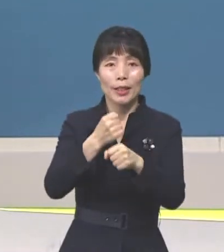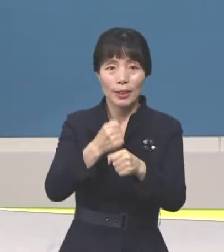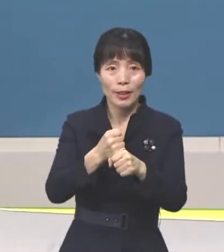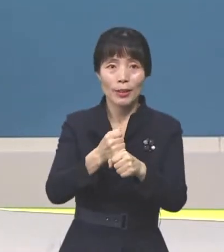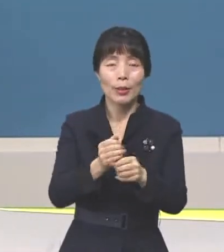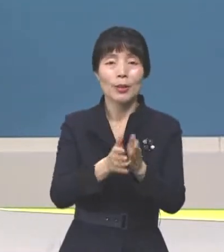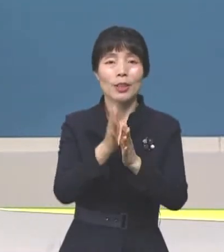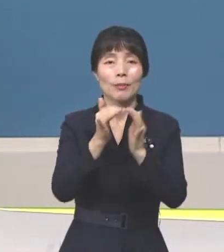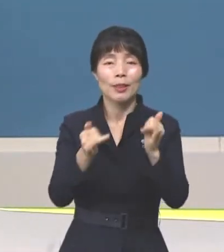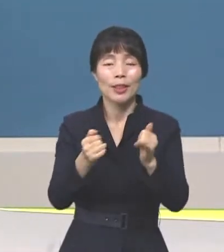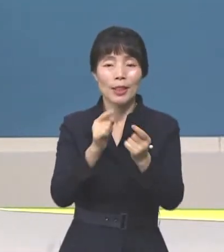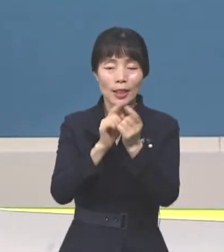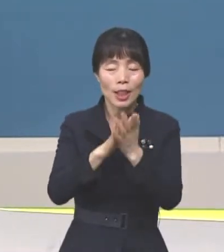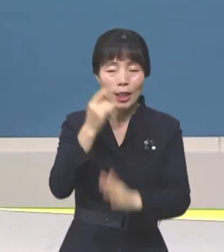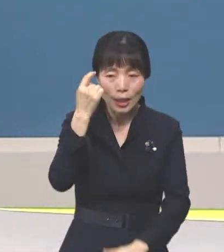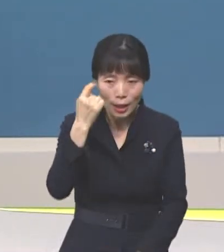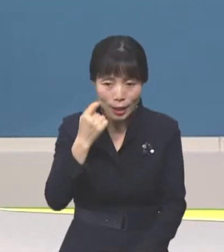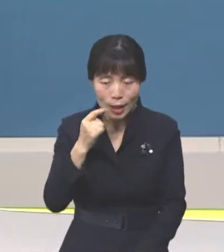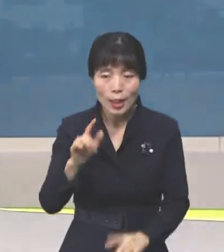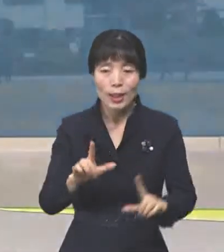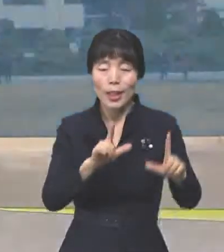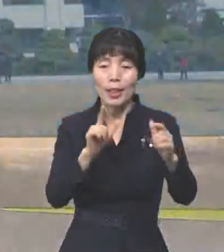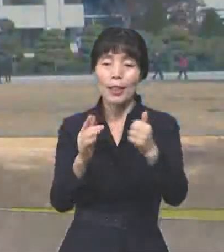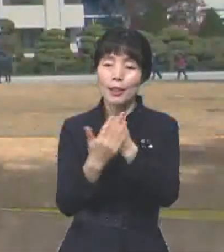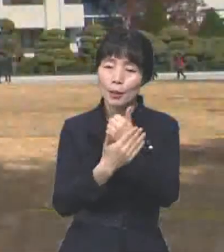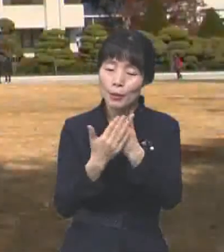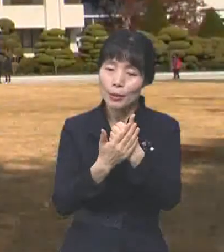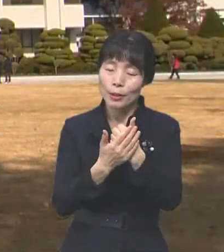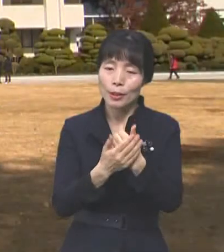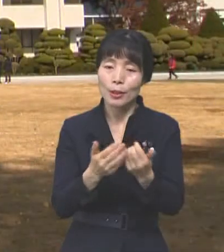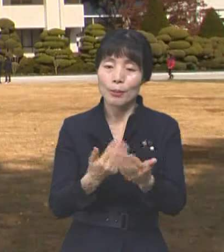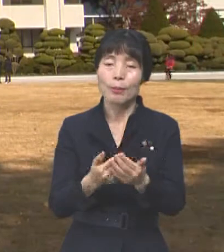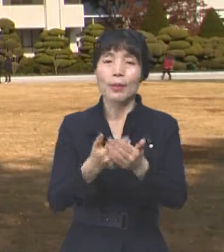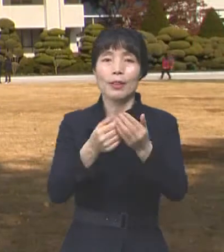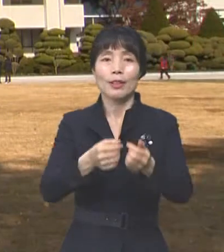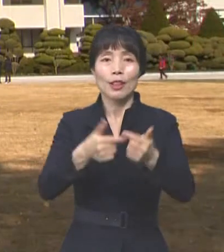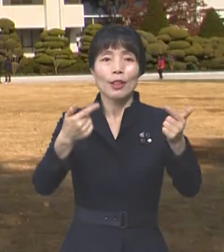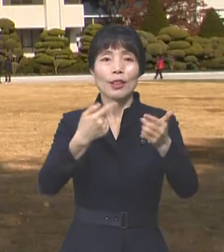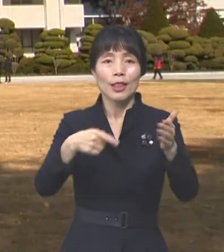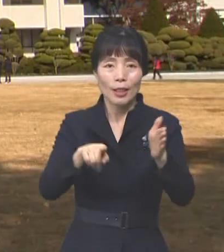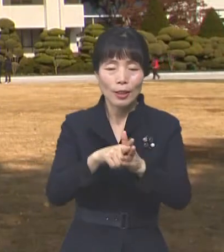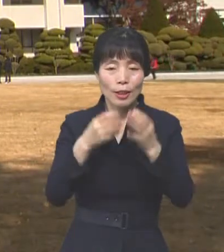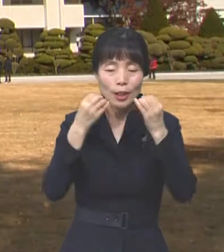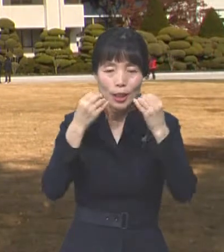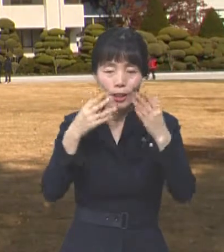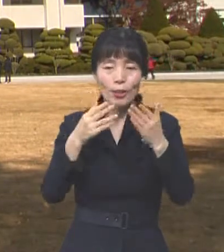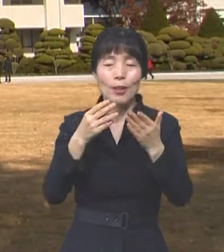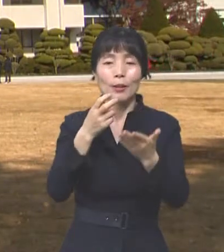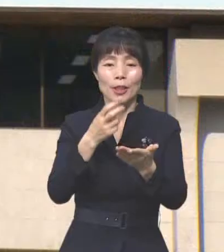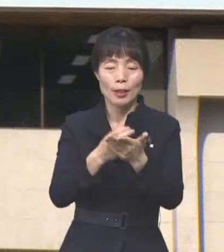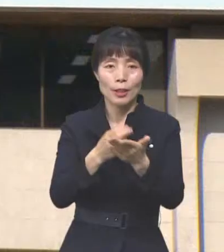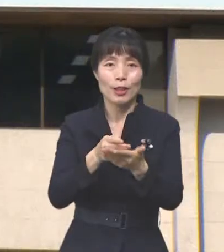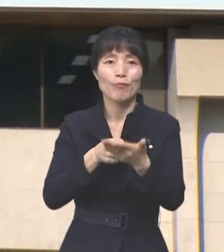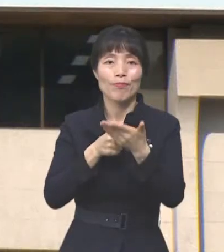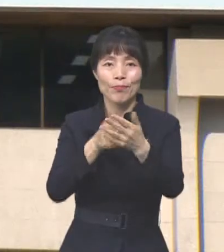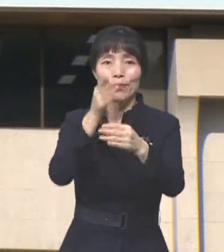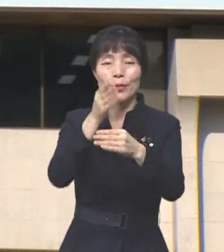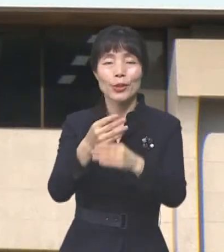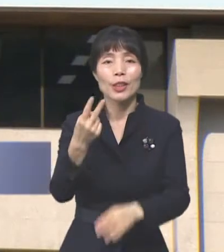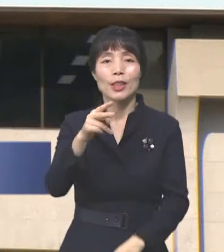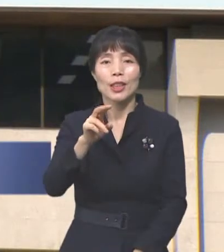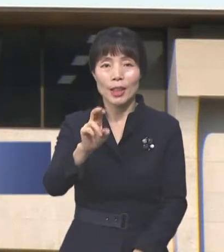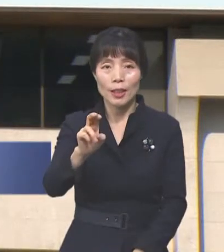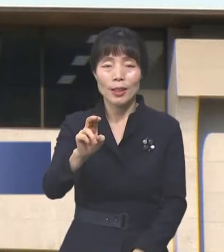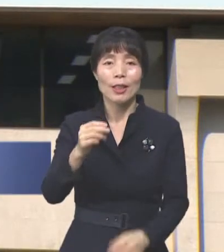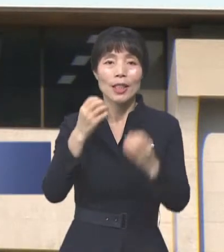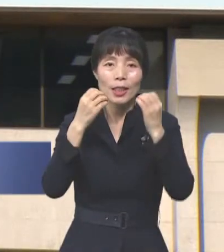시민이 체감할 수 있는 생활 서비스 향상을 위해서 새해에도 다양하고 새로운 정책과 제도를 추진합니다.